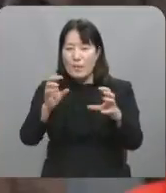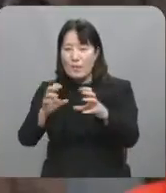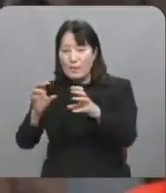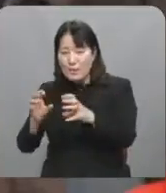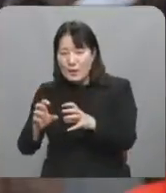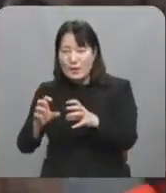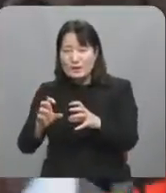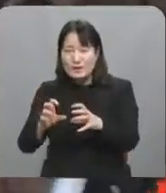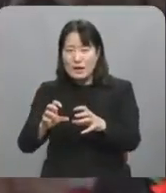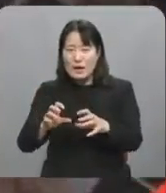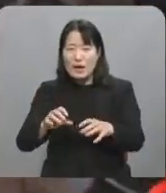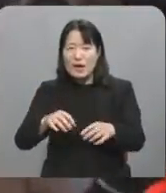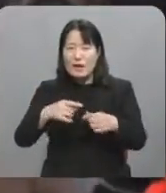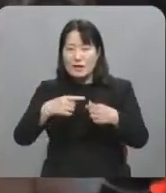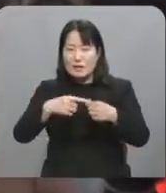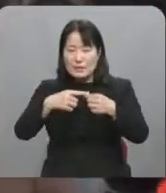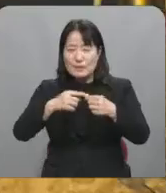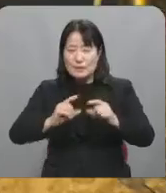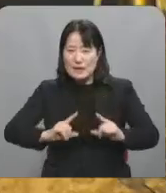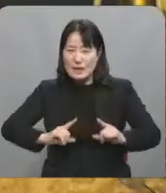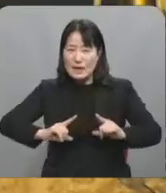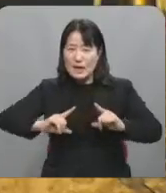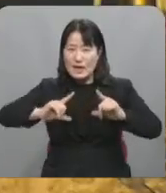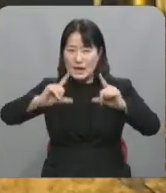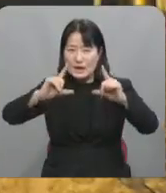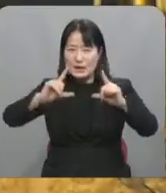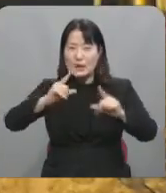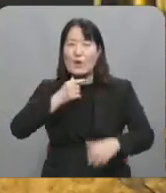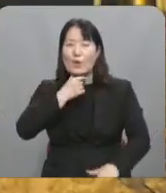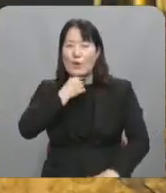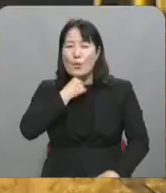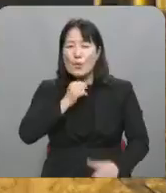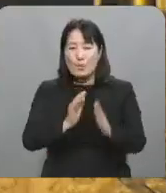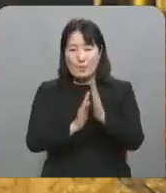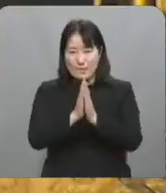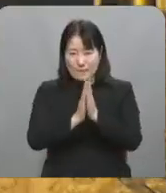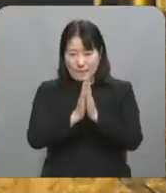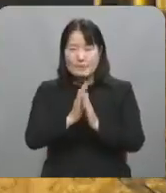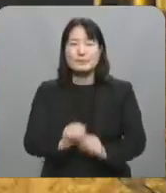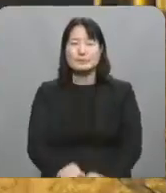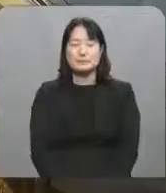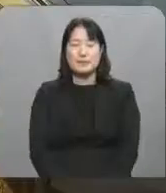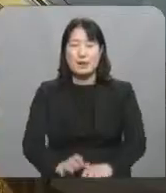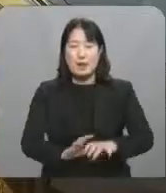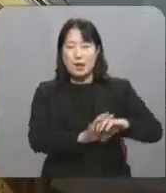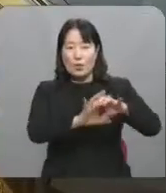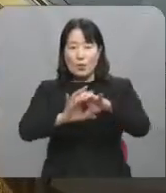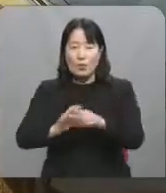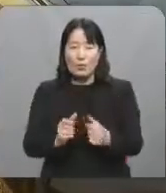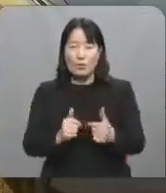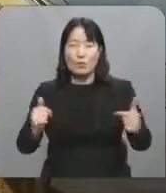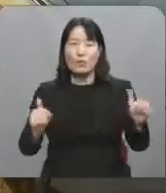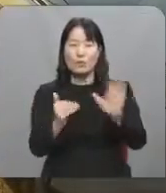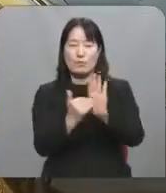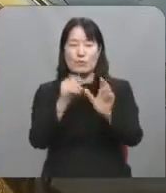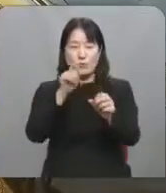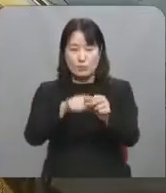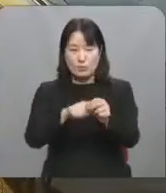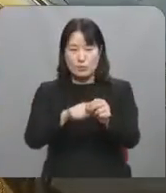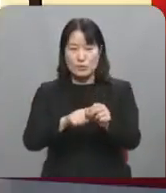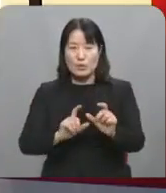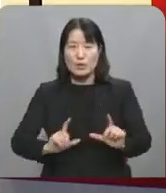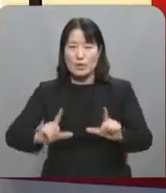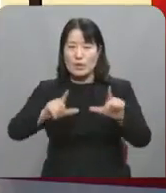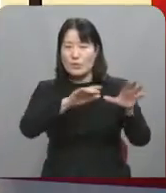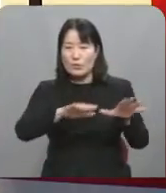모여 첫 해를 바라보며 저마다 새해 소망을 빌었습니다. 하지만 코로나19 확산 차단을 위해 동해안